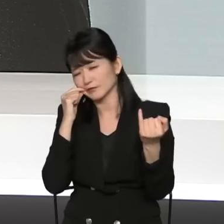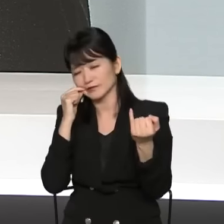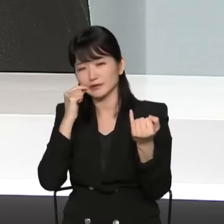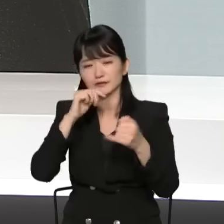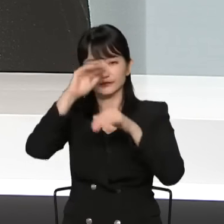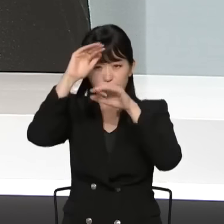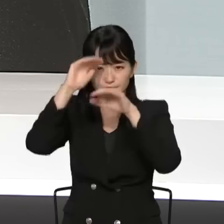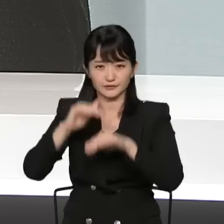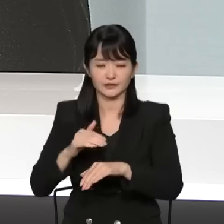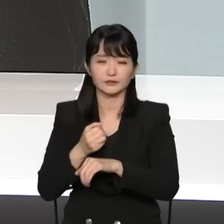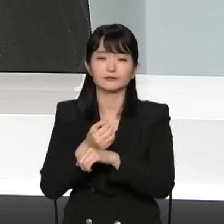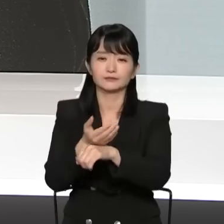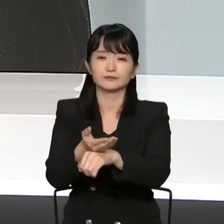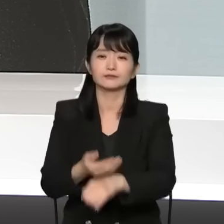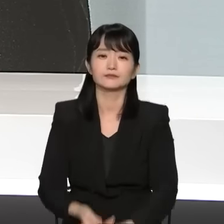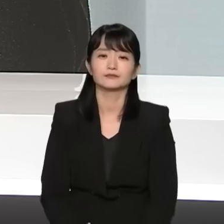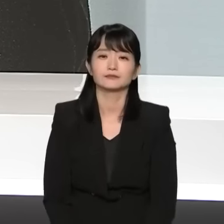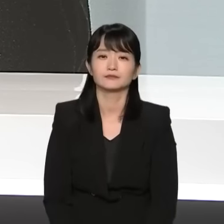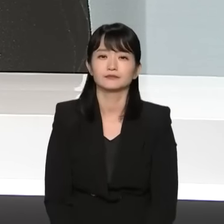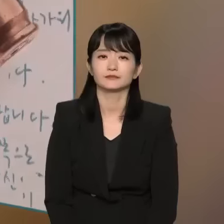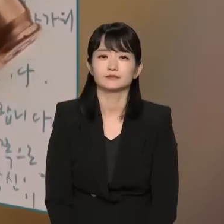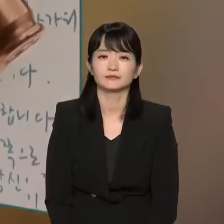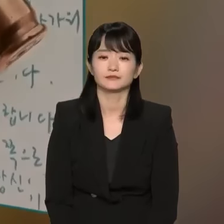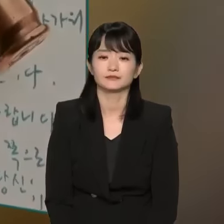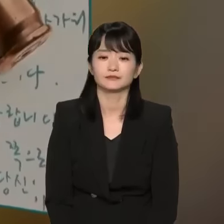열풍을 윤재영 기자가 전해드립니다.